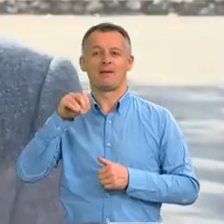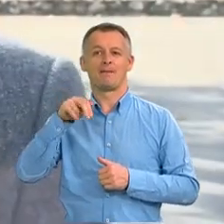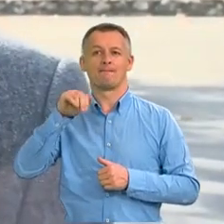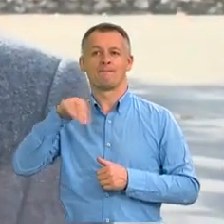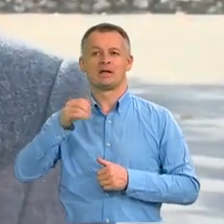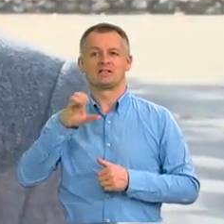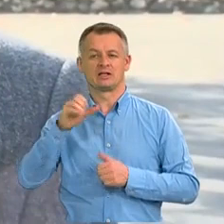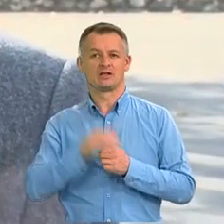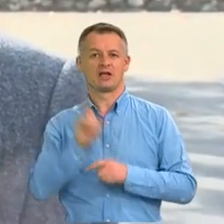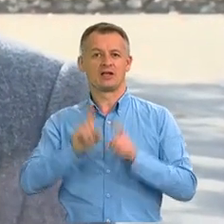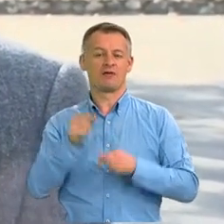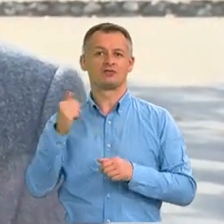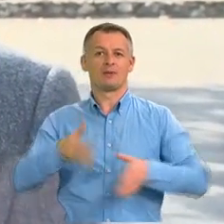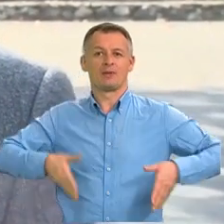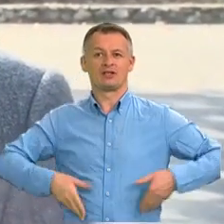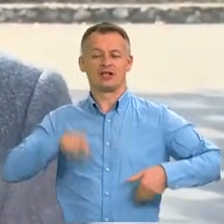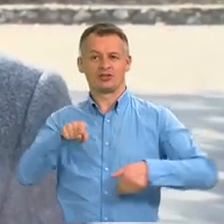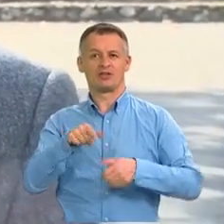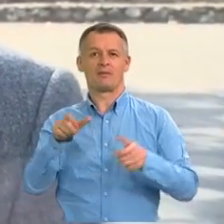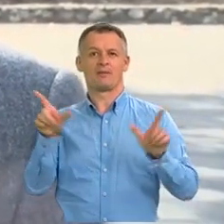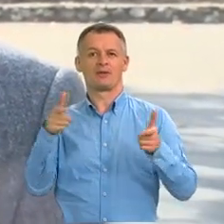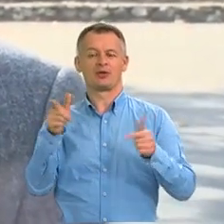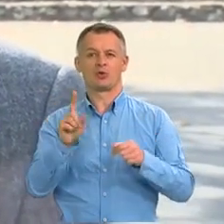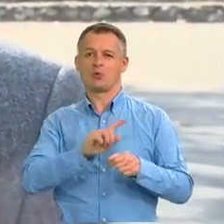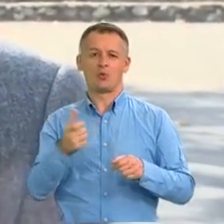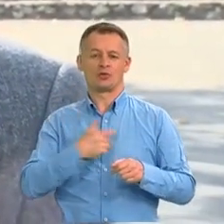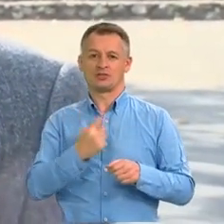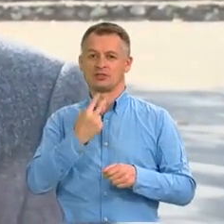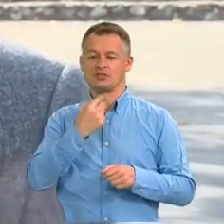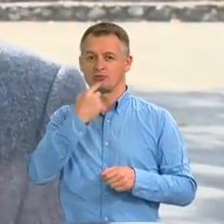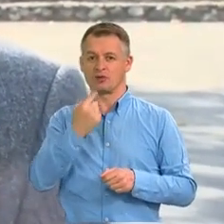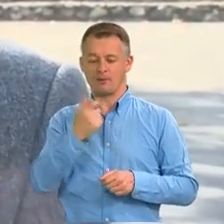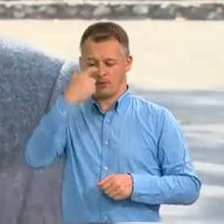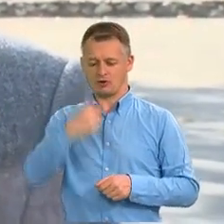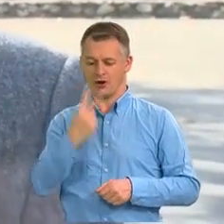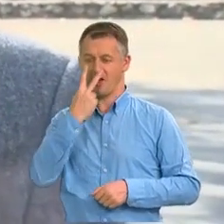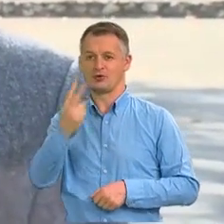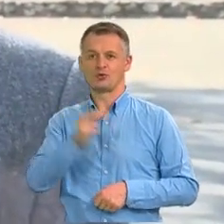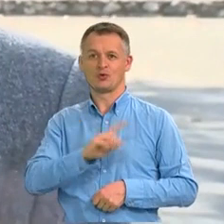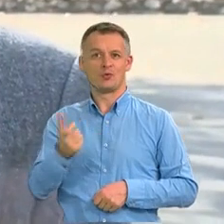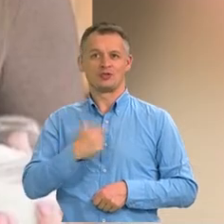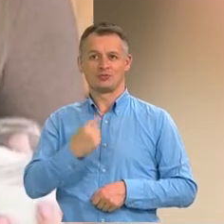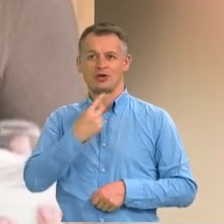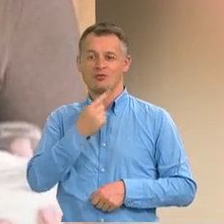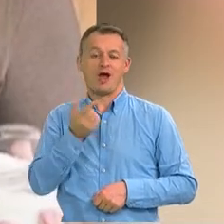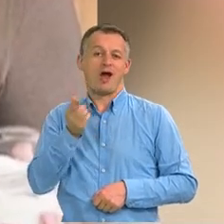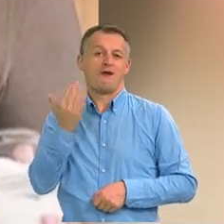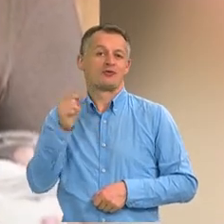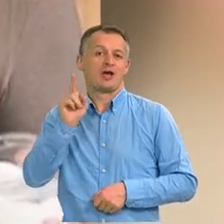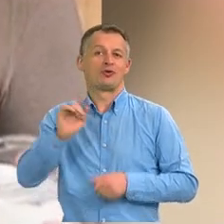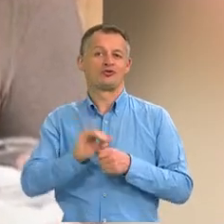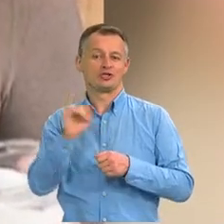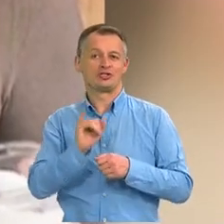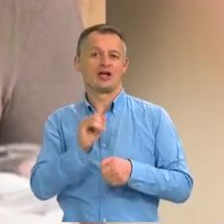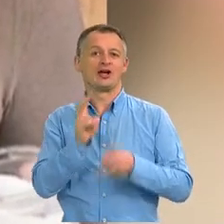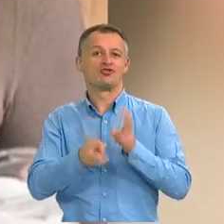am fost prezent la această petrecere, nu pot să spun că personal l-am văzut, dar nici nu pot să spun că nu ar fi fost acolo. Cea care s-a ocupat de mâncare a